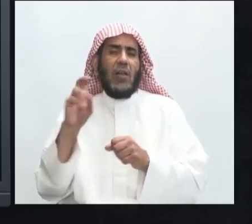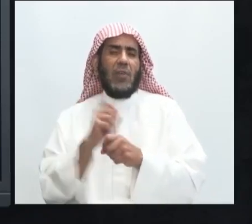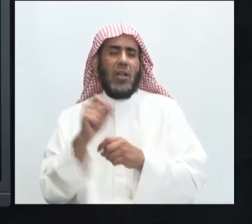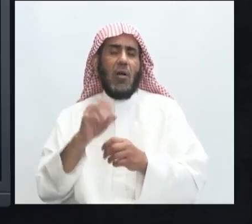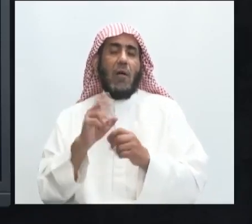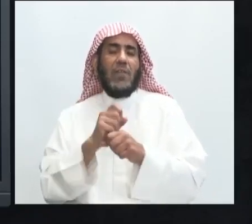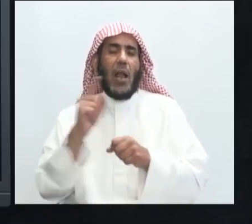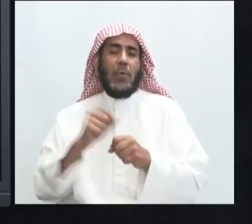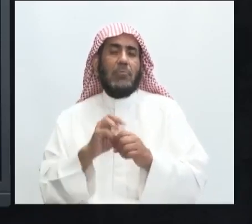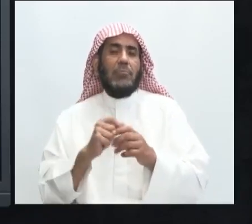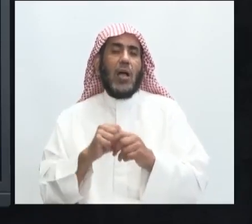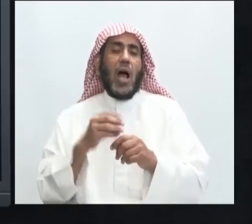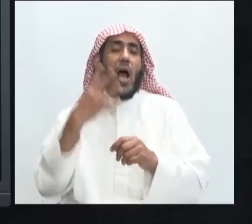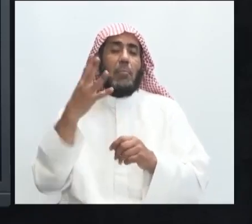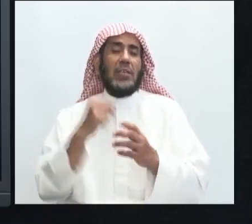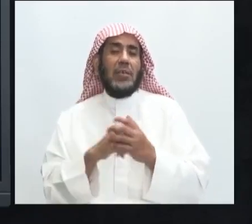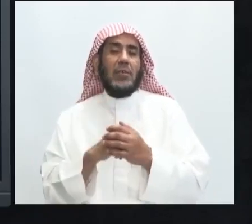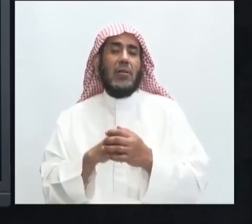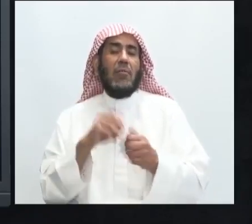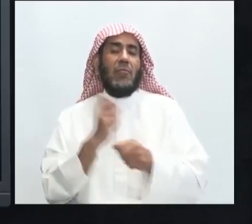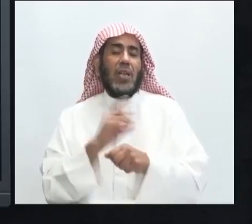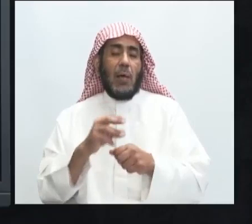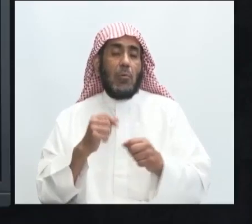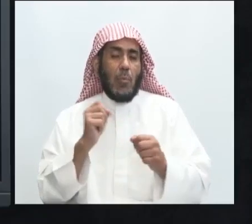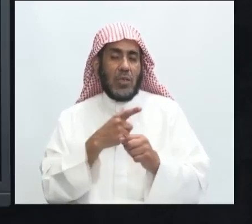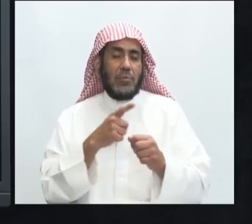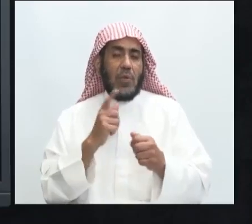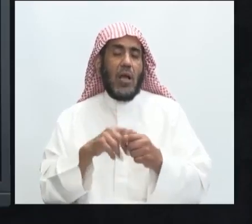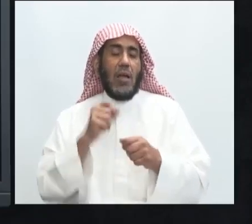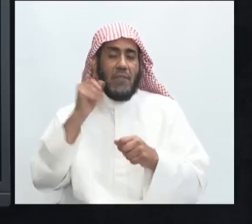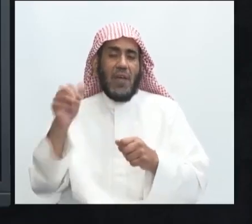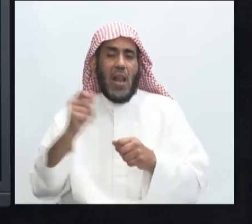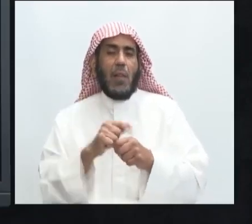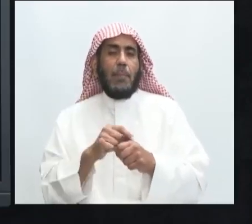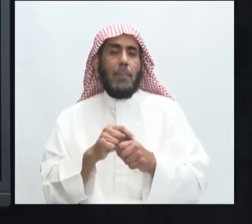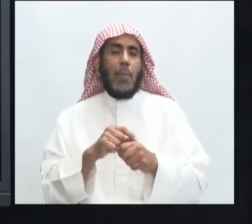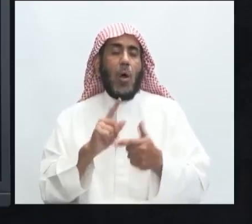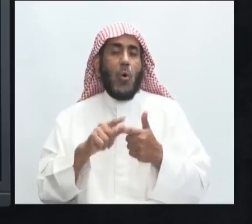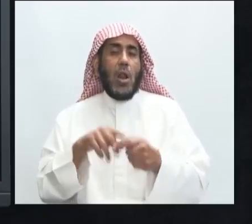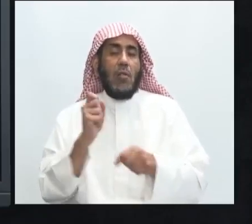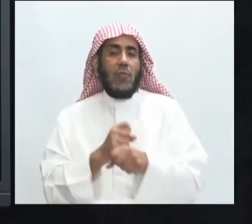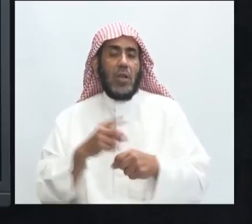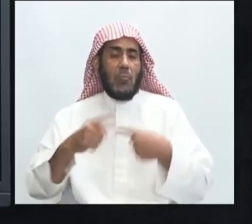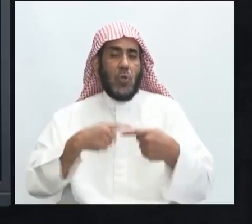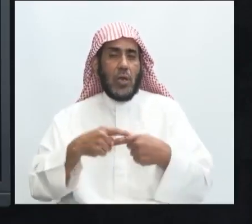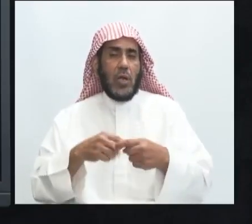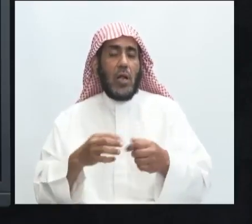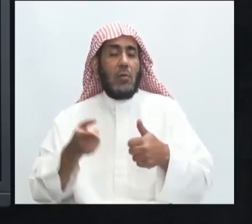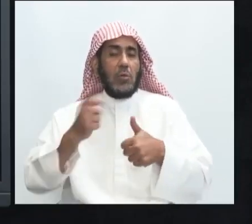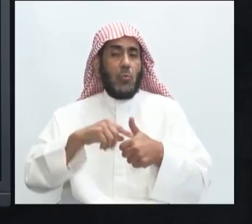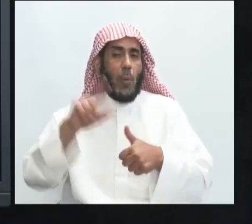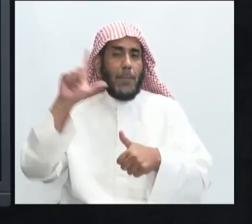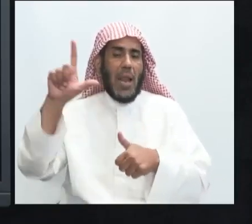معناه فعل الامر اربعه صيغ هي فعل امر مباشره وهو افعل او الفعل المضارع المسبوق